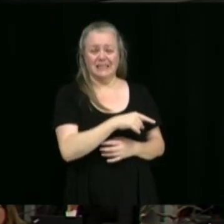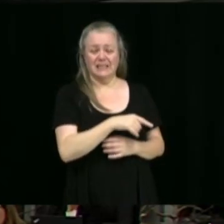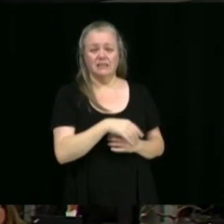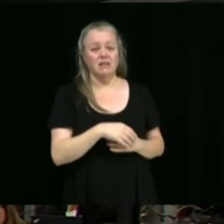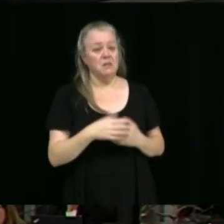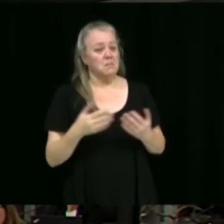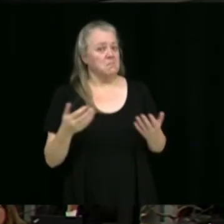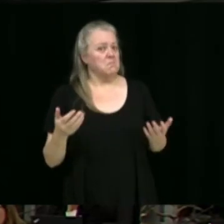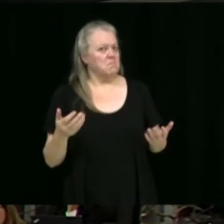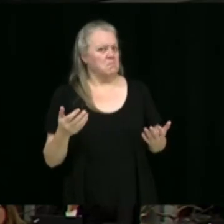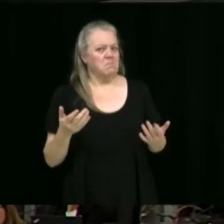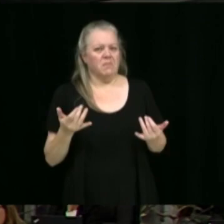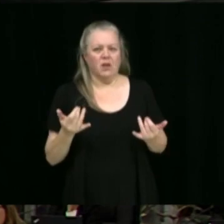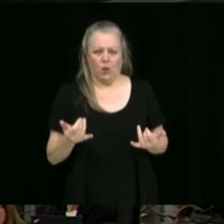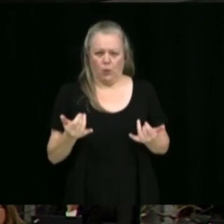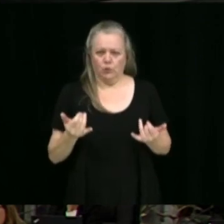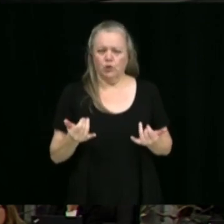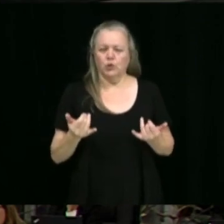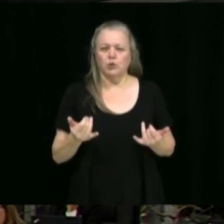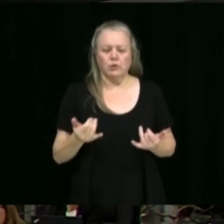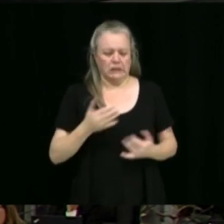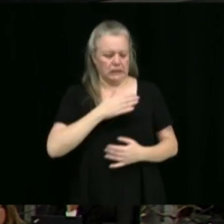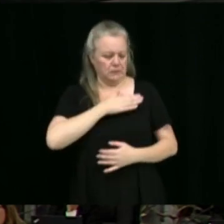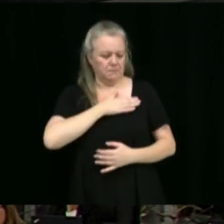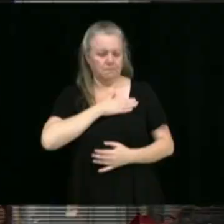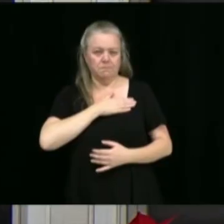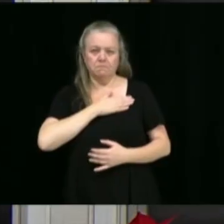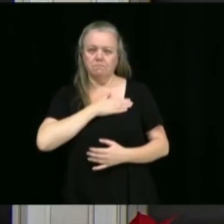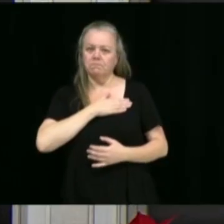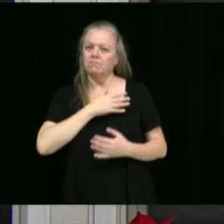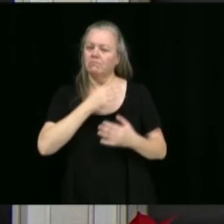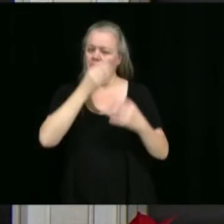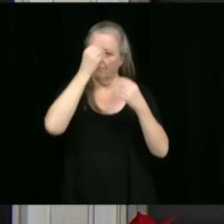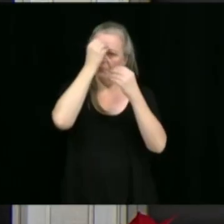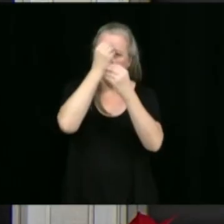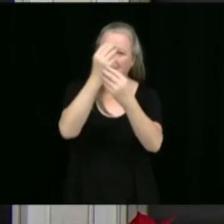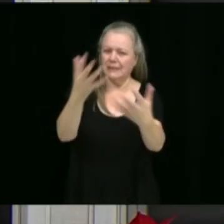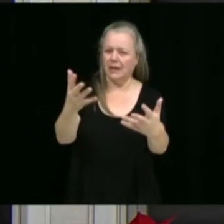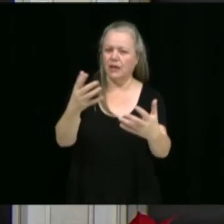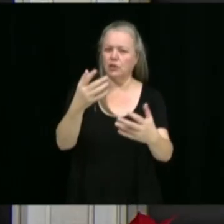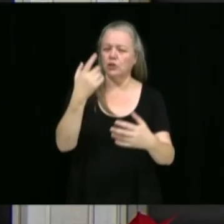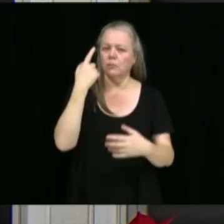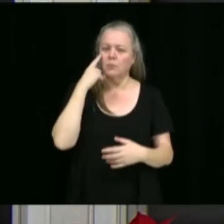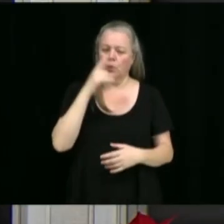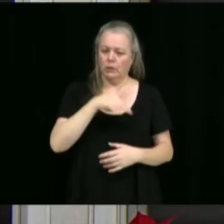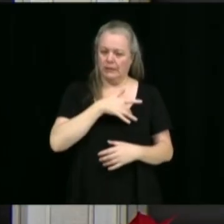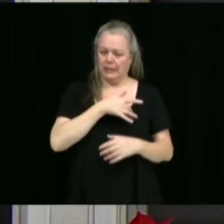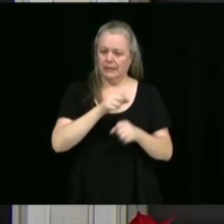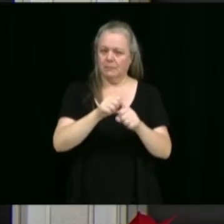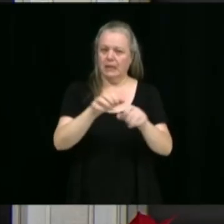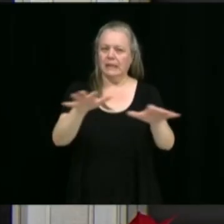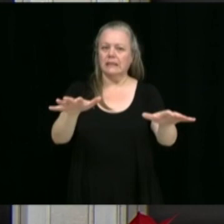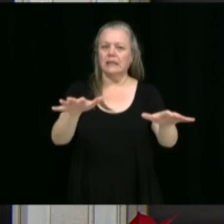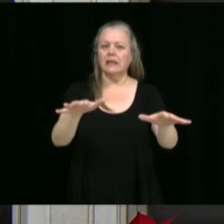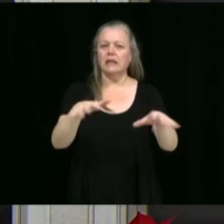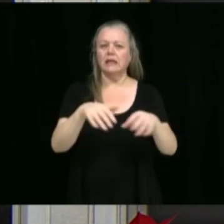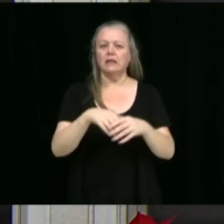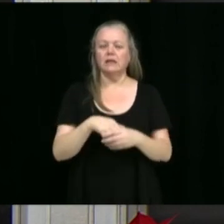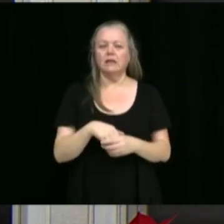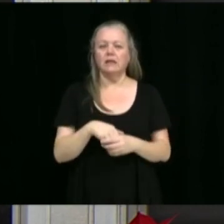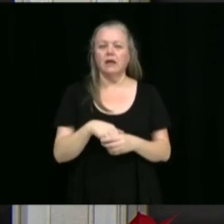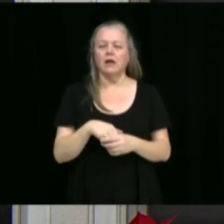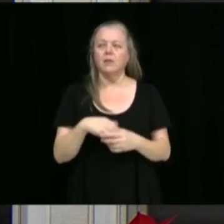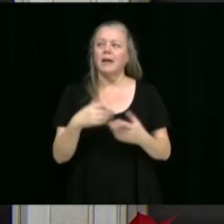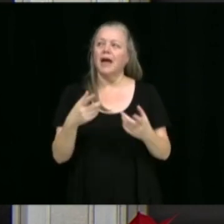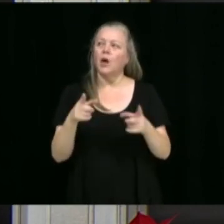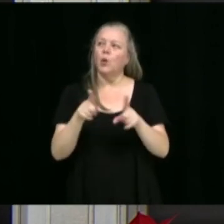aujourd'hui, ça s'avère un message de sensibilisation probablement auprès de notre population, mais